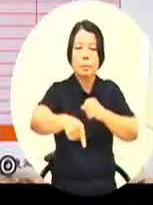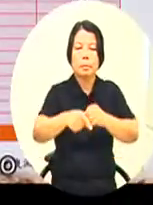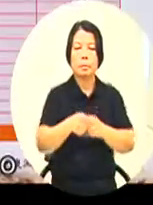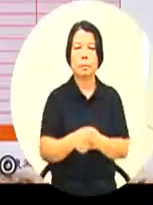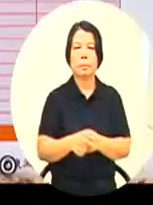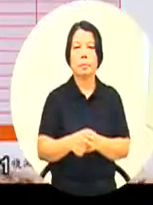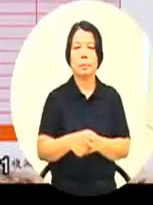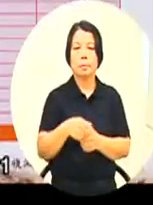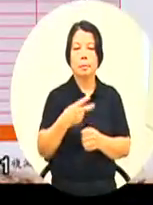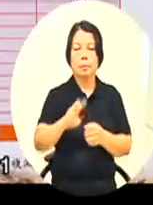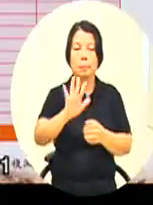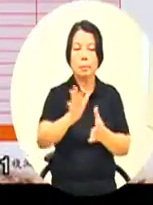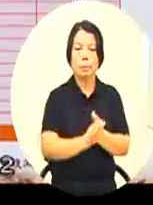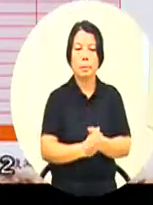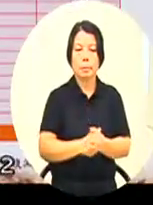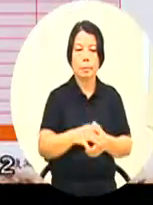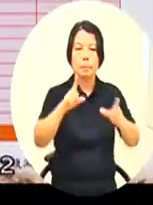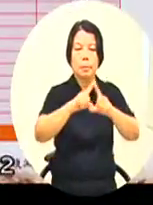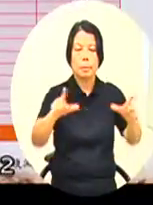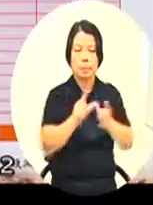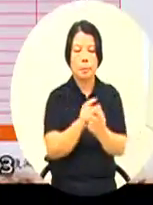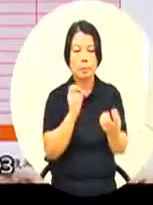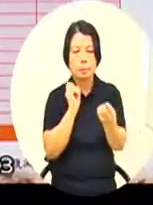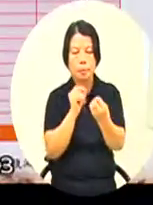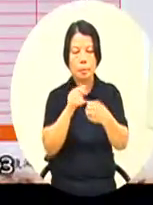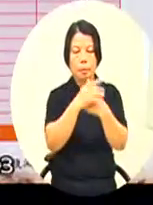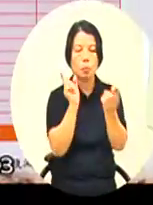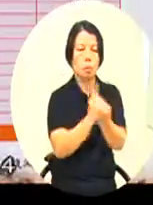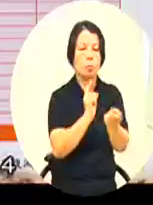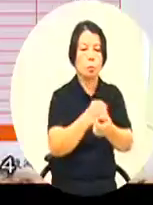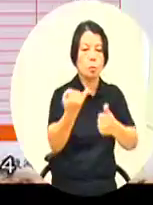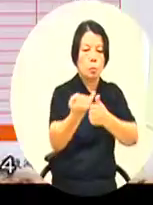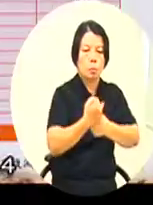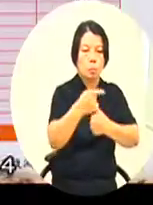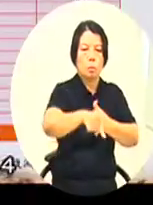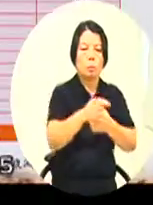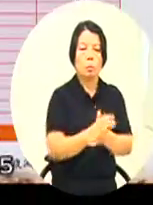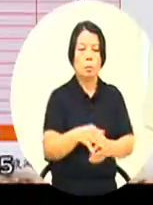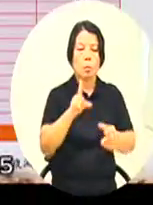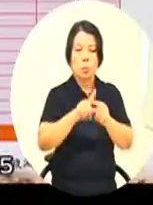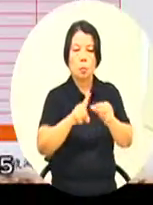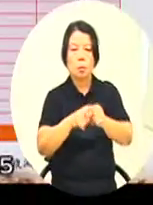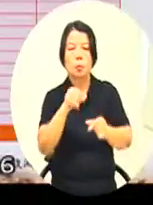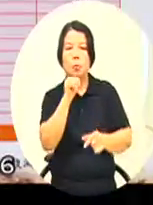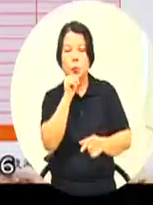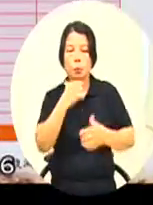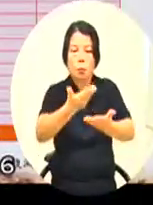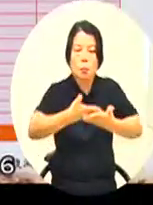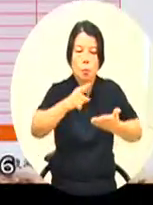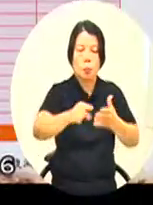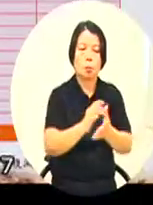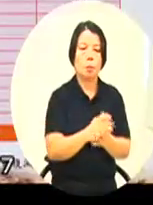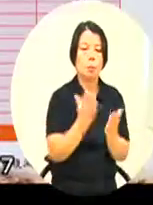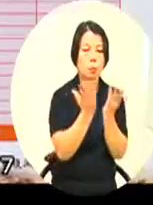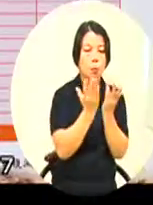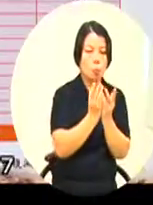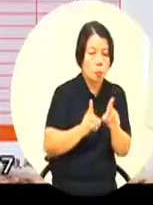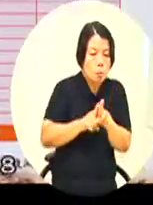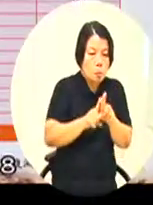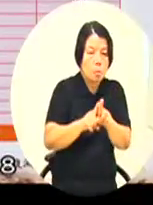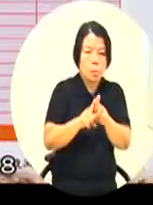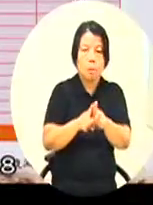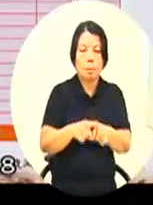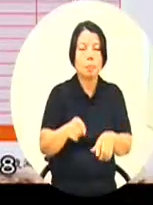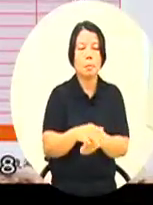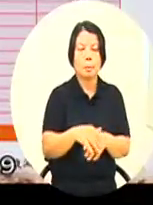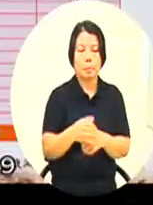那个大面授的时候，对那个新住民或者是需要的中低收入户，需要那个小朋友伴读，因为如果有小孩子他不能